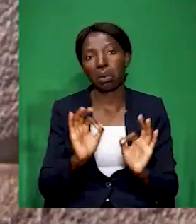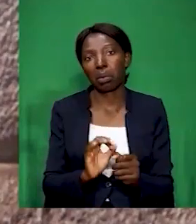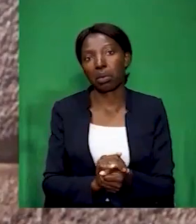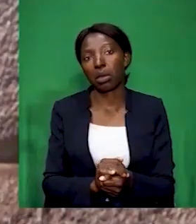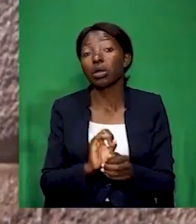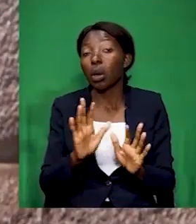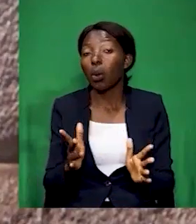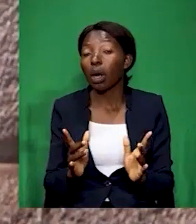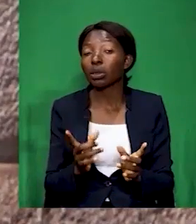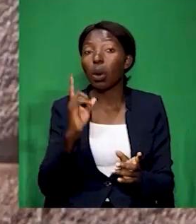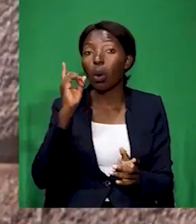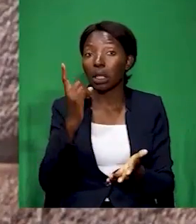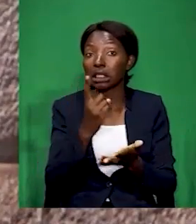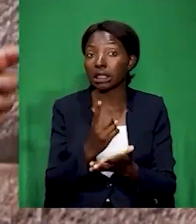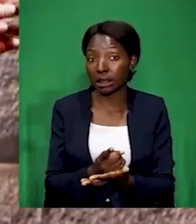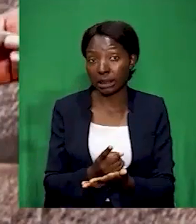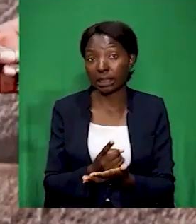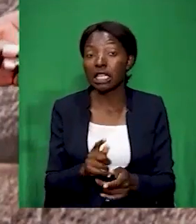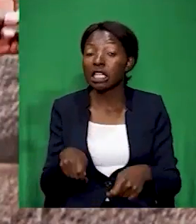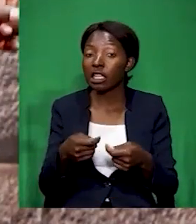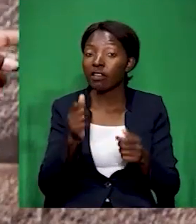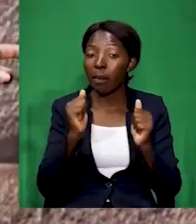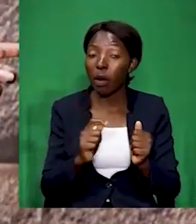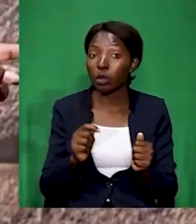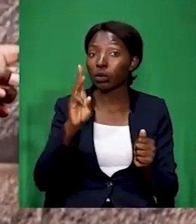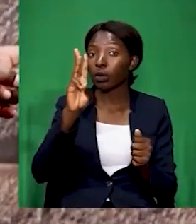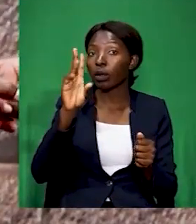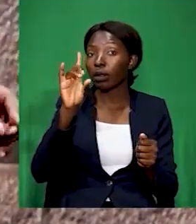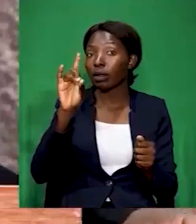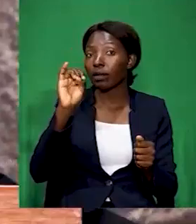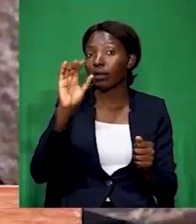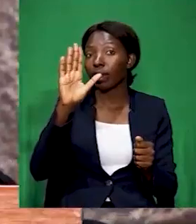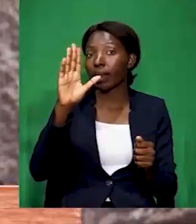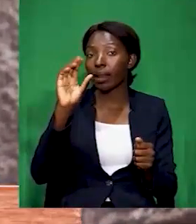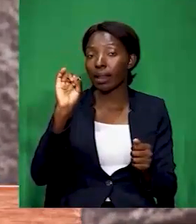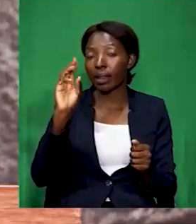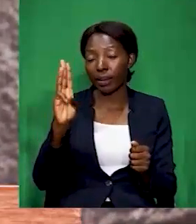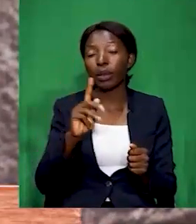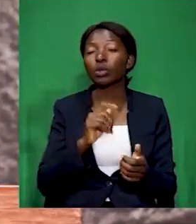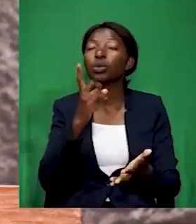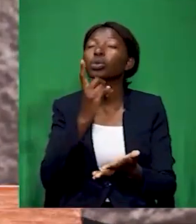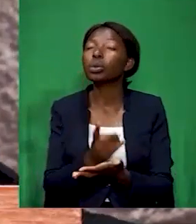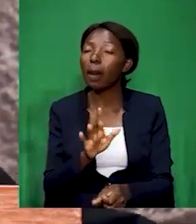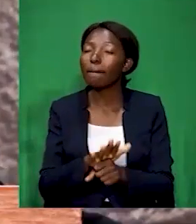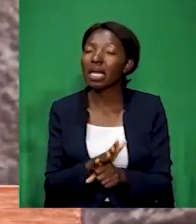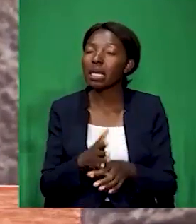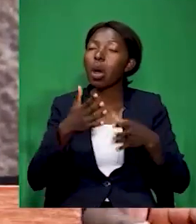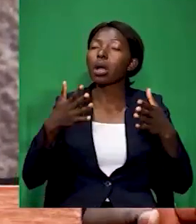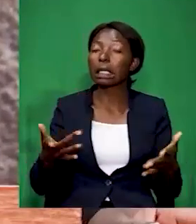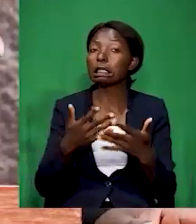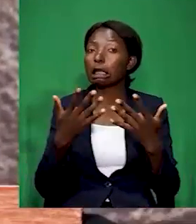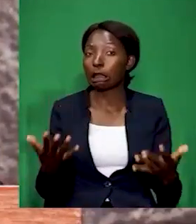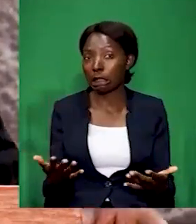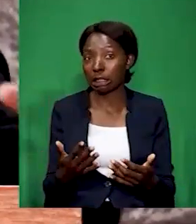Saka chakangoitira Mwari kupa simba kuna Philip. Kuti akwanise kuita zvishamiso